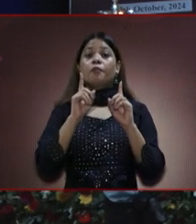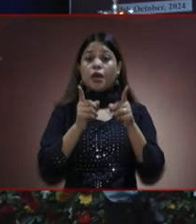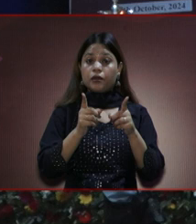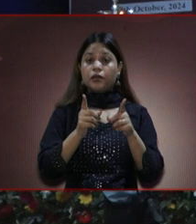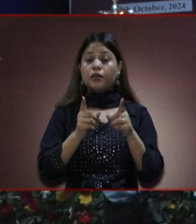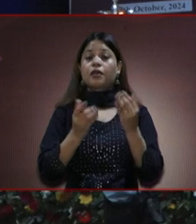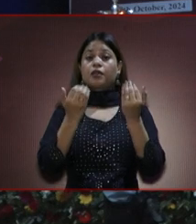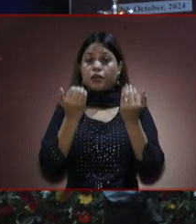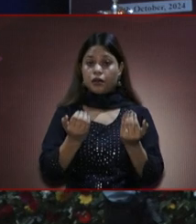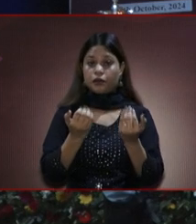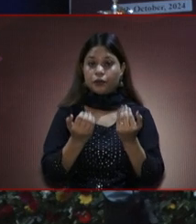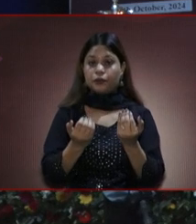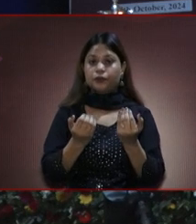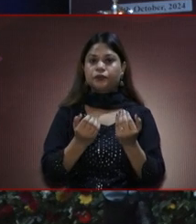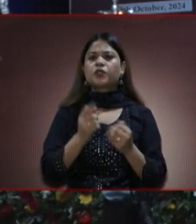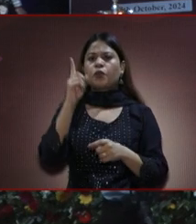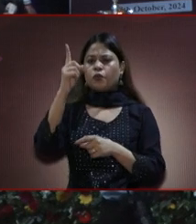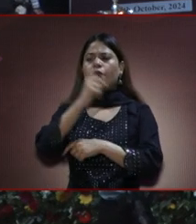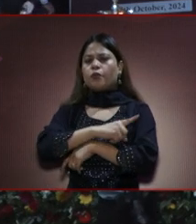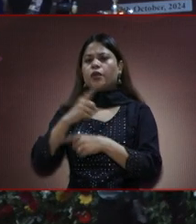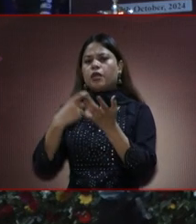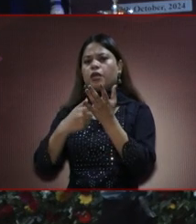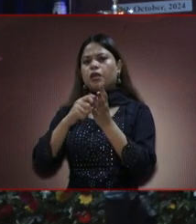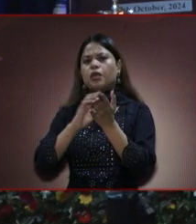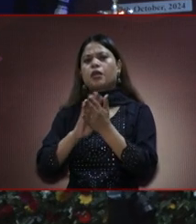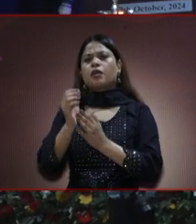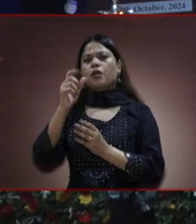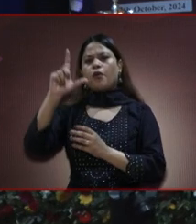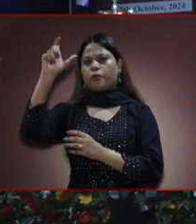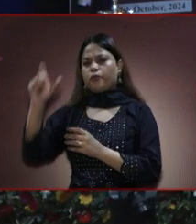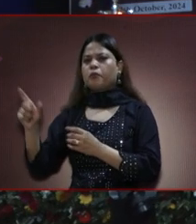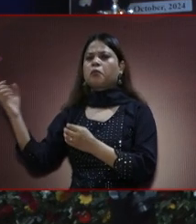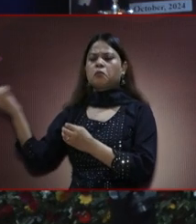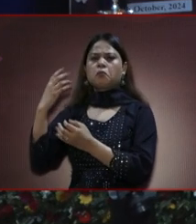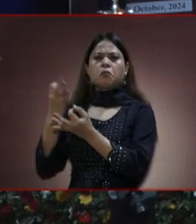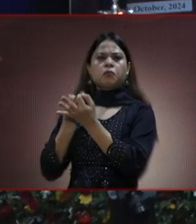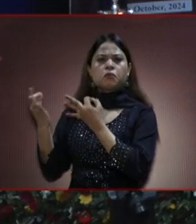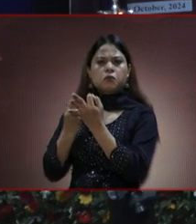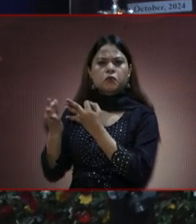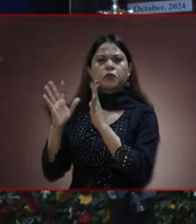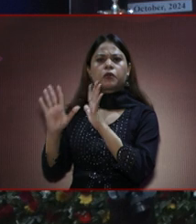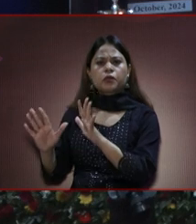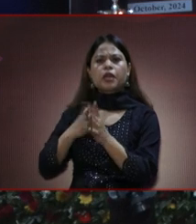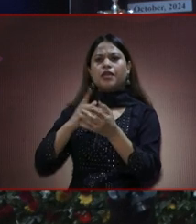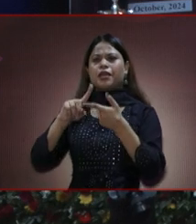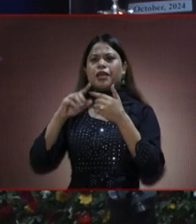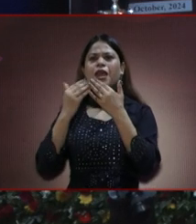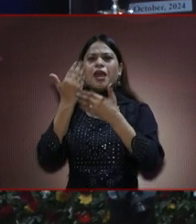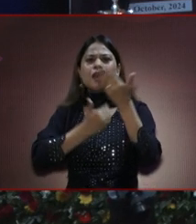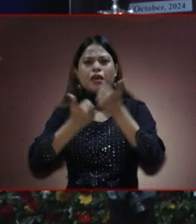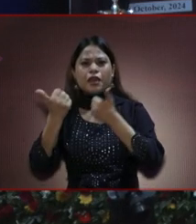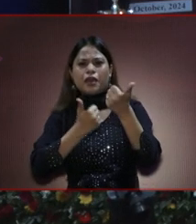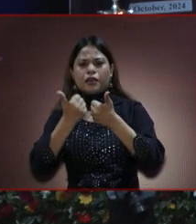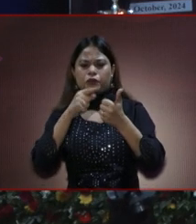लेकिन शायद अभी मेरे को एक दिन राहुल जी समझा रहे थे कि सर CBSE को एक एग्जामिनेशन बोर्ड से एजुकेशन